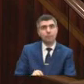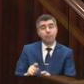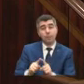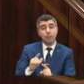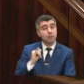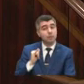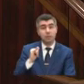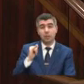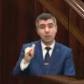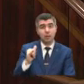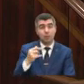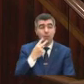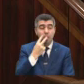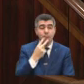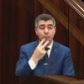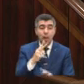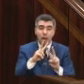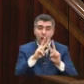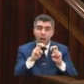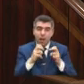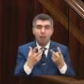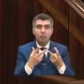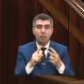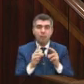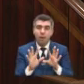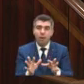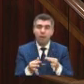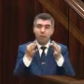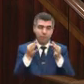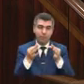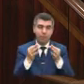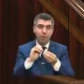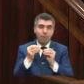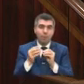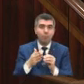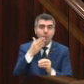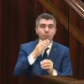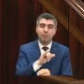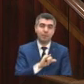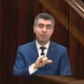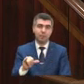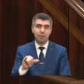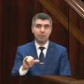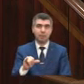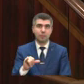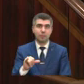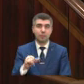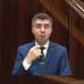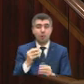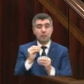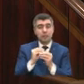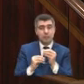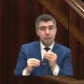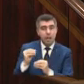خاصو واحد الحل باش يمكن نتغلبوا عليه. لان هذا الشيء السيد الوزير كيوقع تراكم في